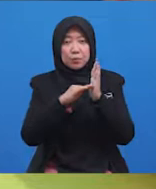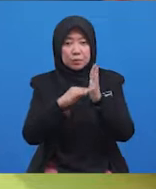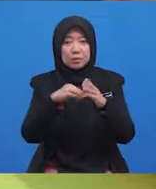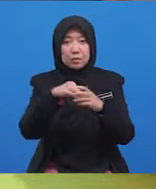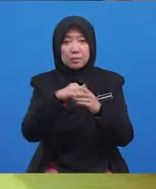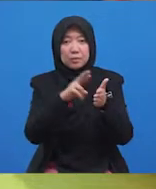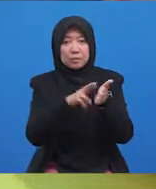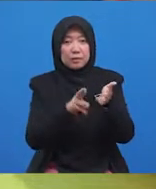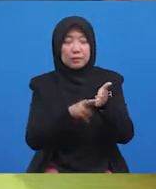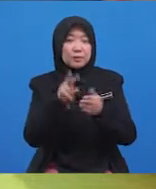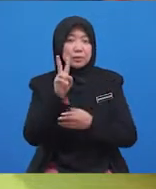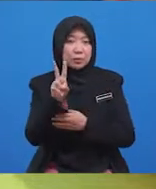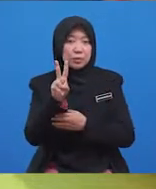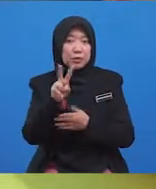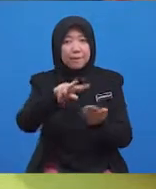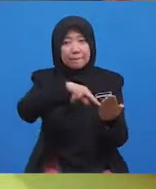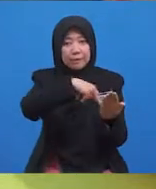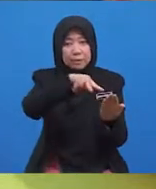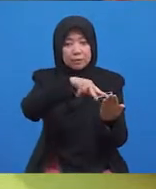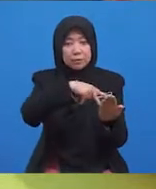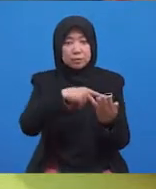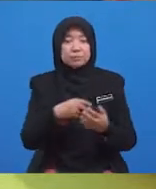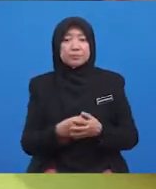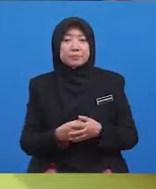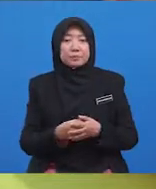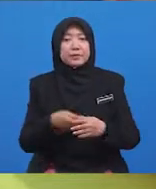pantun. Penulis menasihati kita